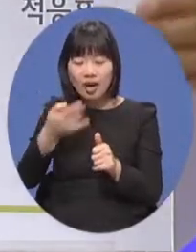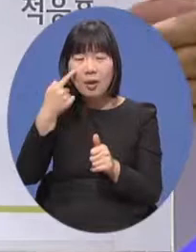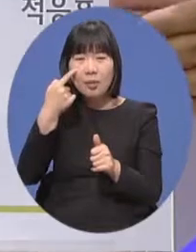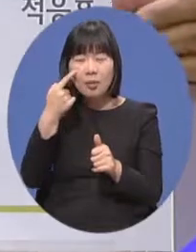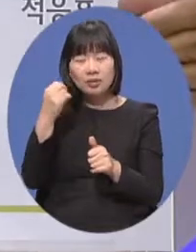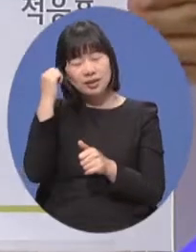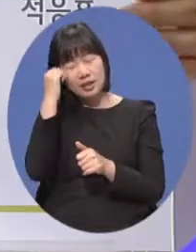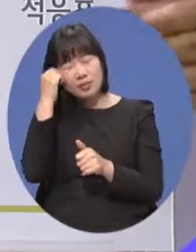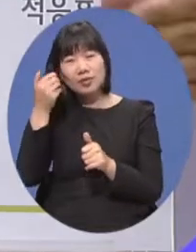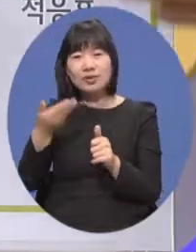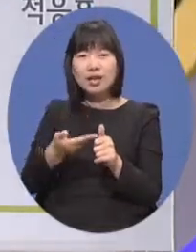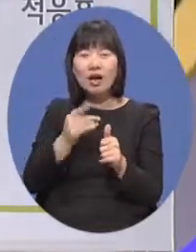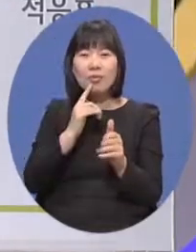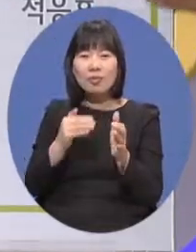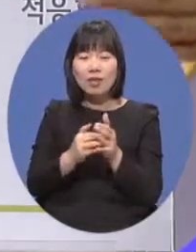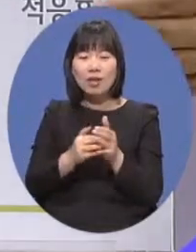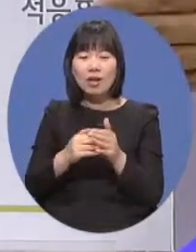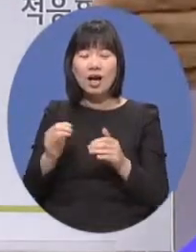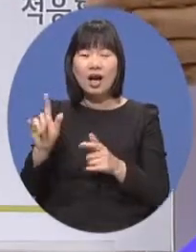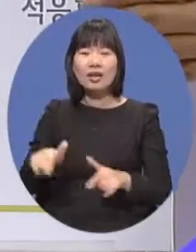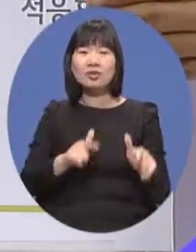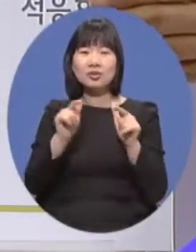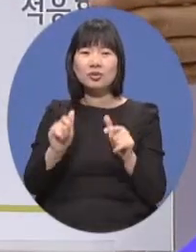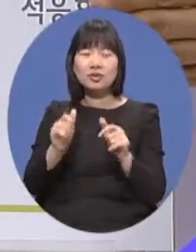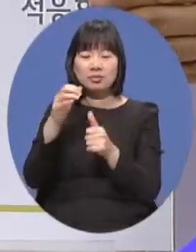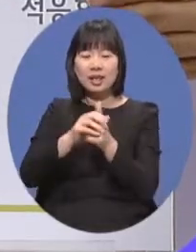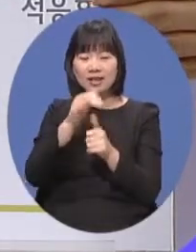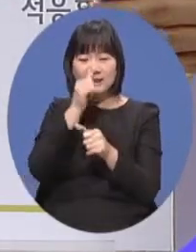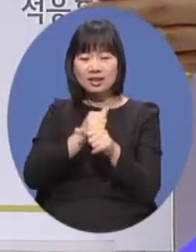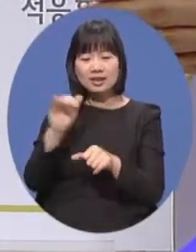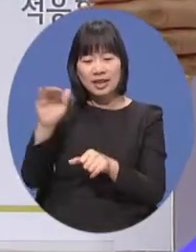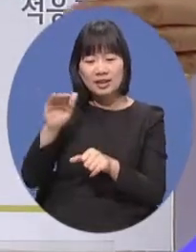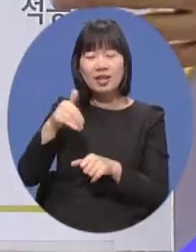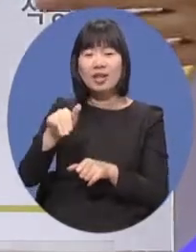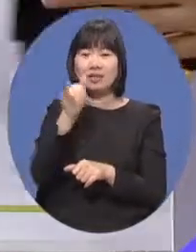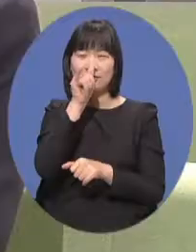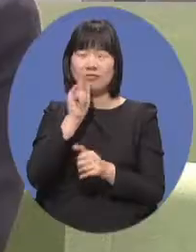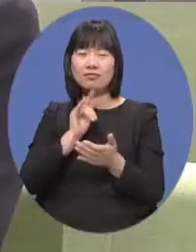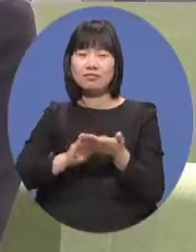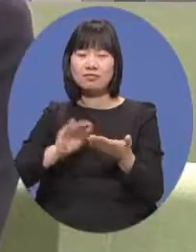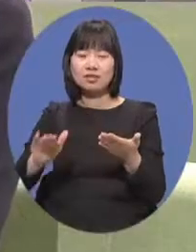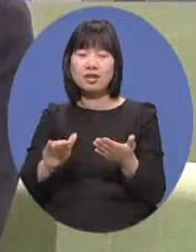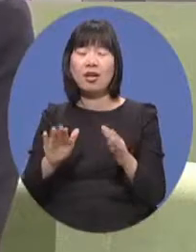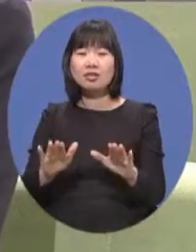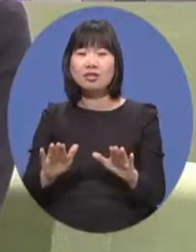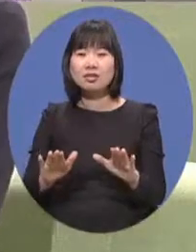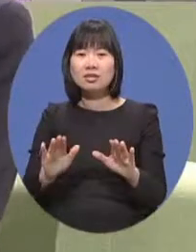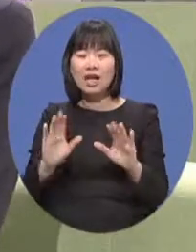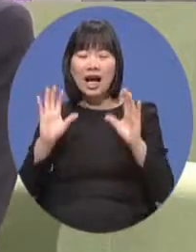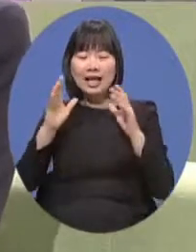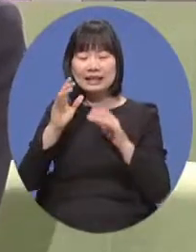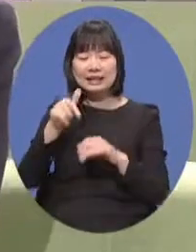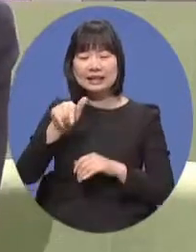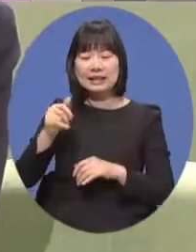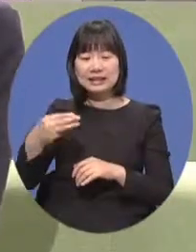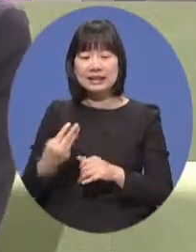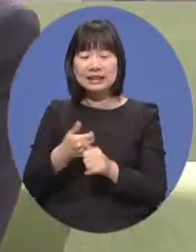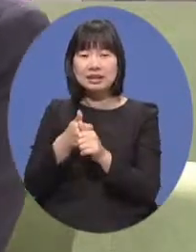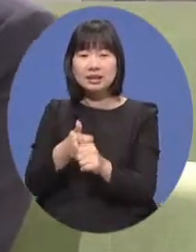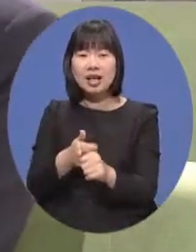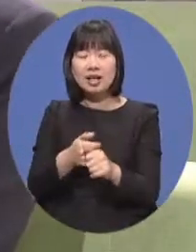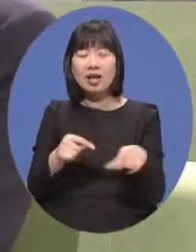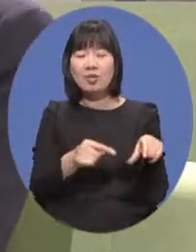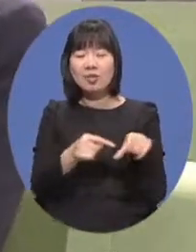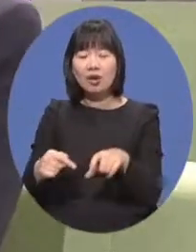다음에 잠도 재워보고, 그 다음에 이제 하루 종일 맡길 수 있는 단계로 가는 겁니다. 근데 이제 요게 아이들 기질에 따라서 제가 이제